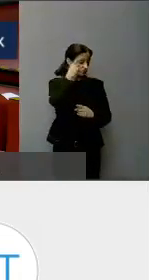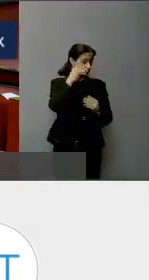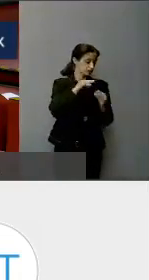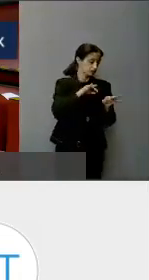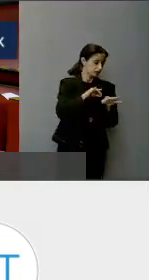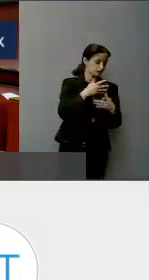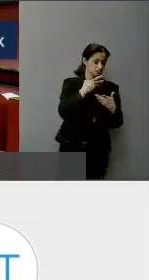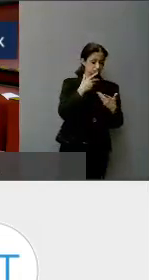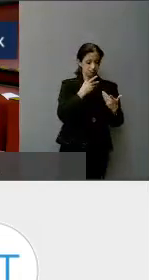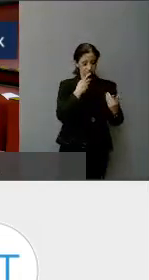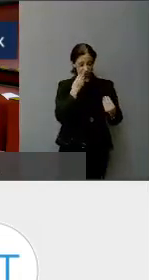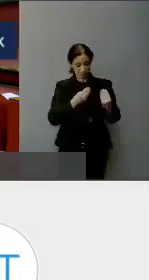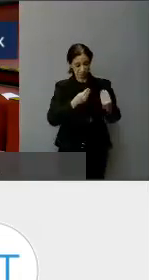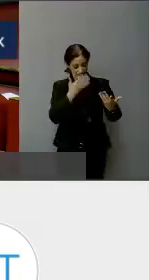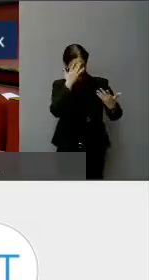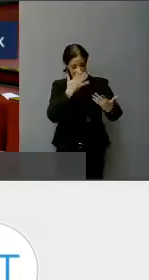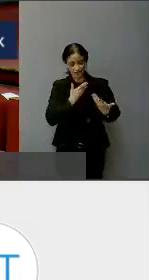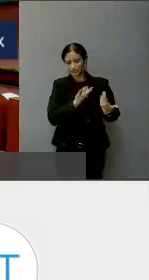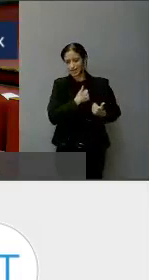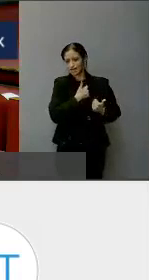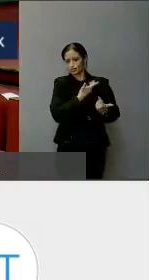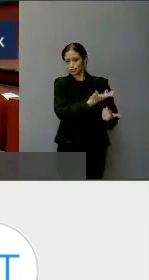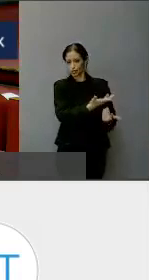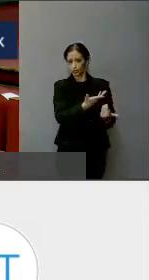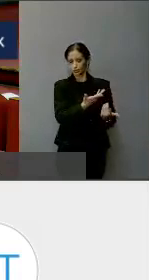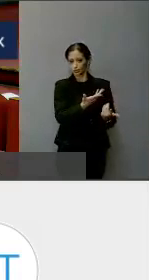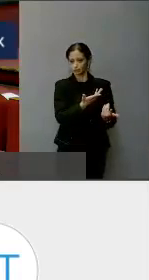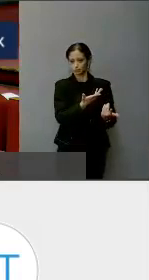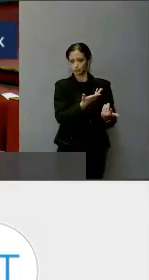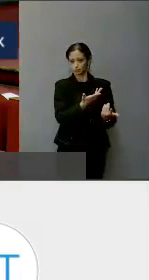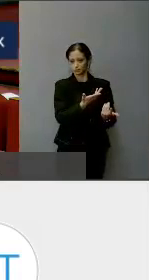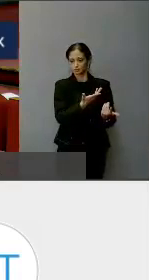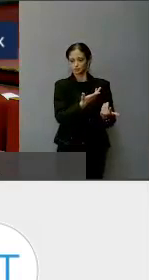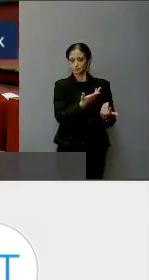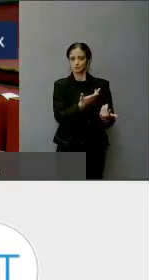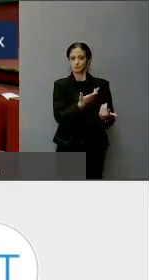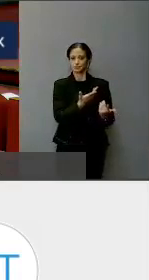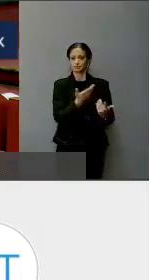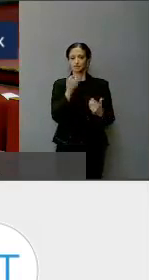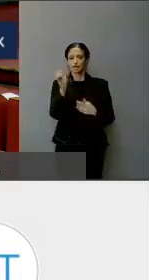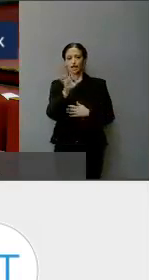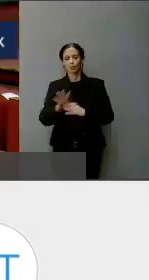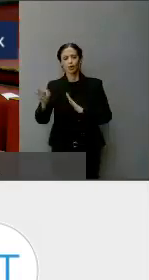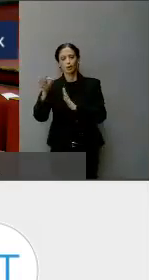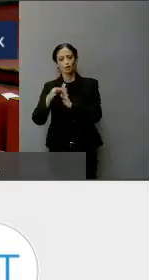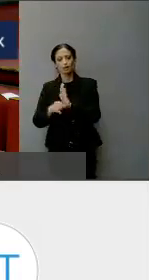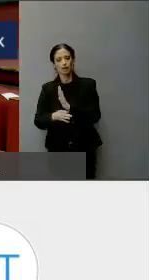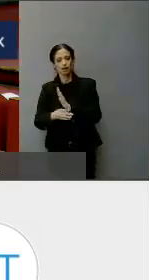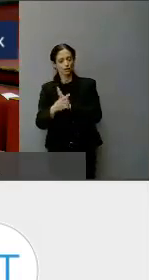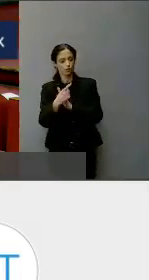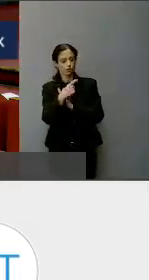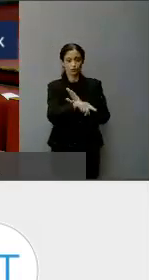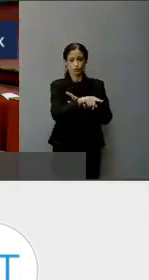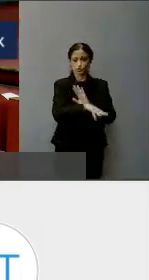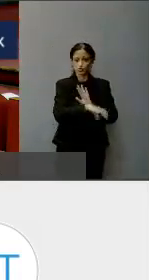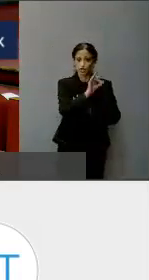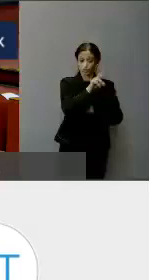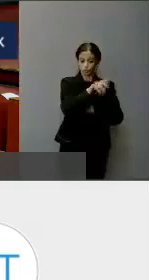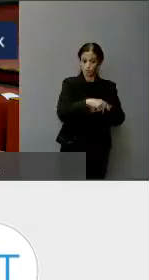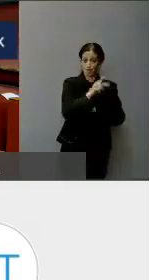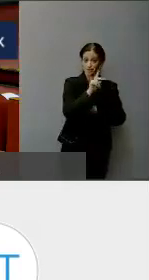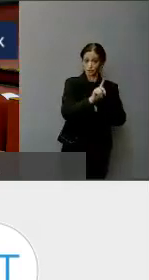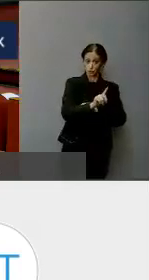la scelta che voi fate è esattamente il contrario di quello che dice l'europa la scelta che voi fate nel 2021 è